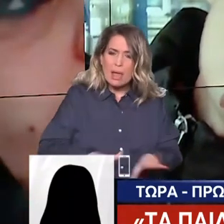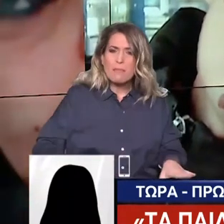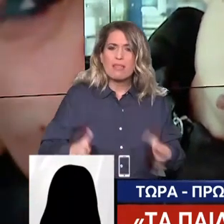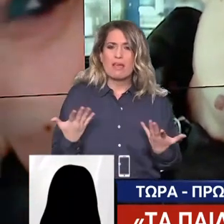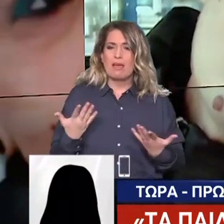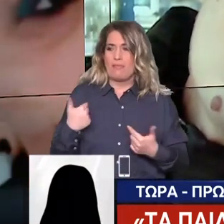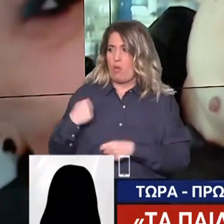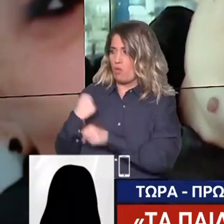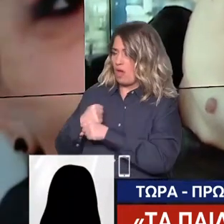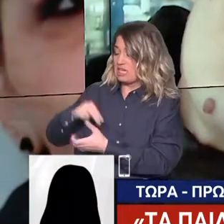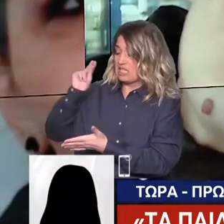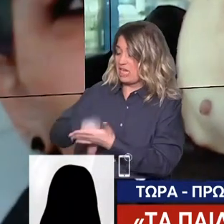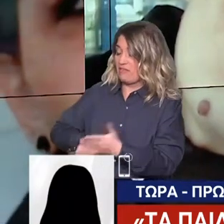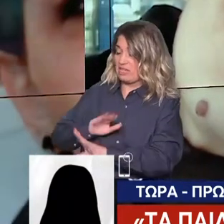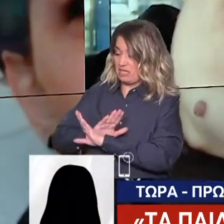σύμβαση.